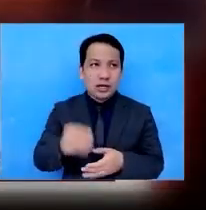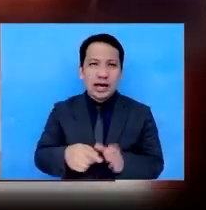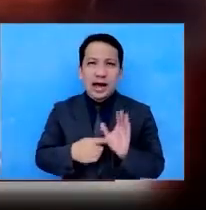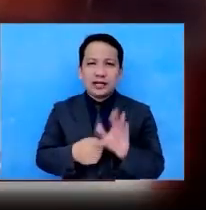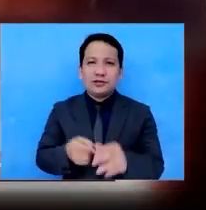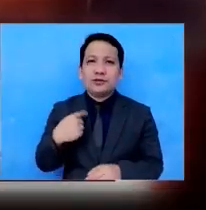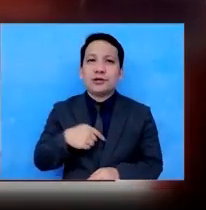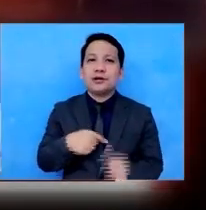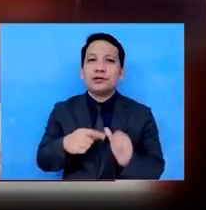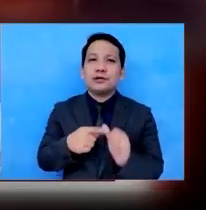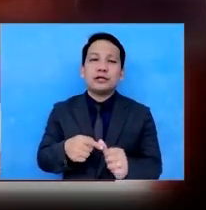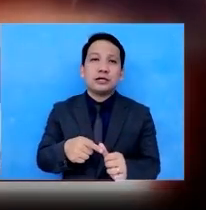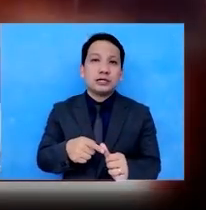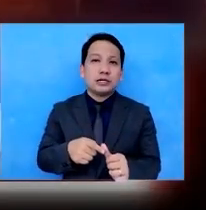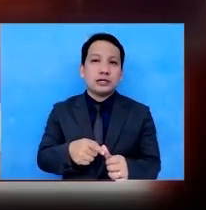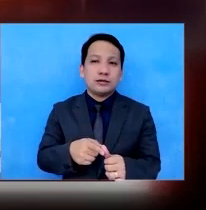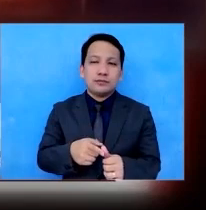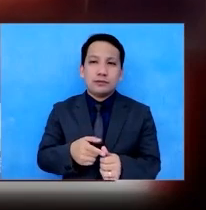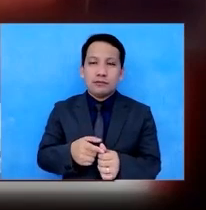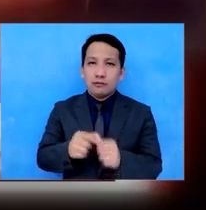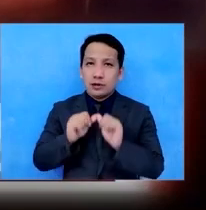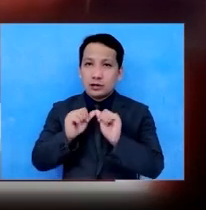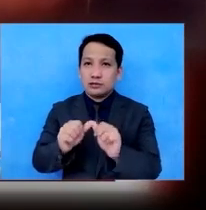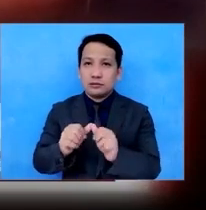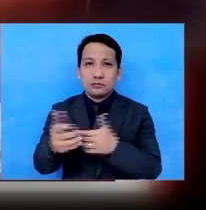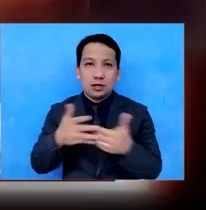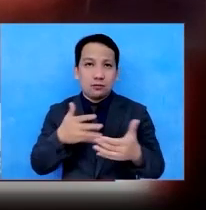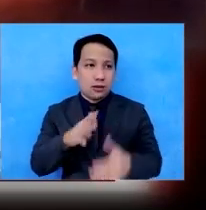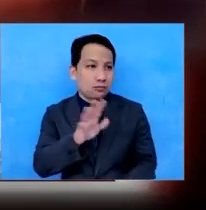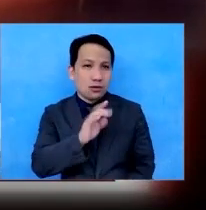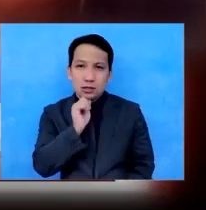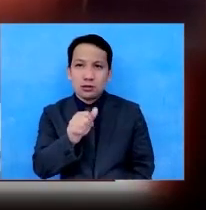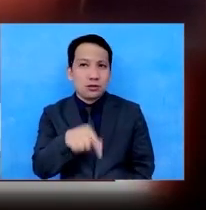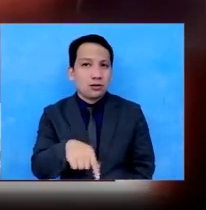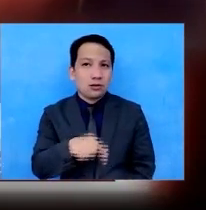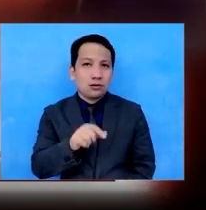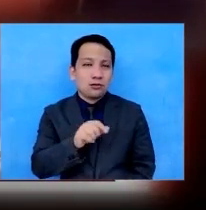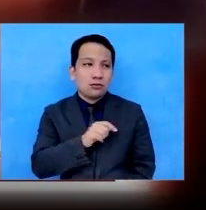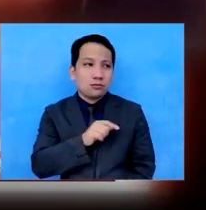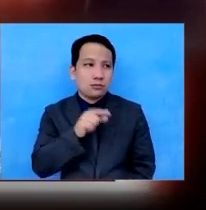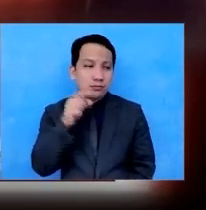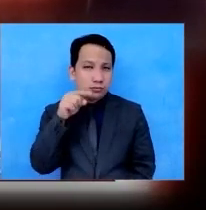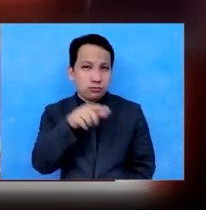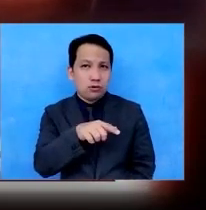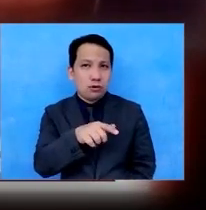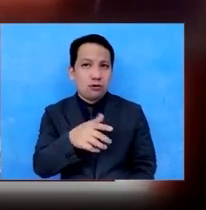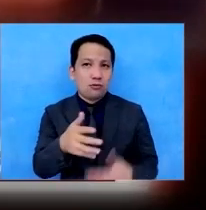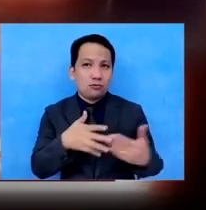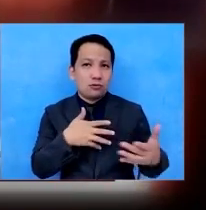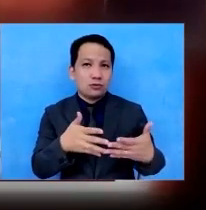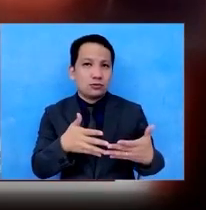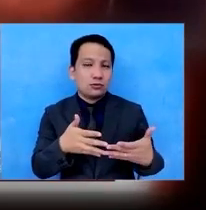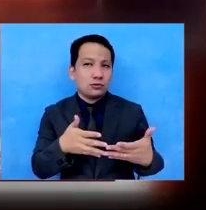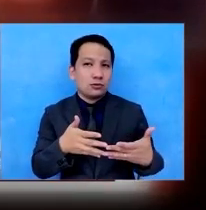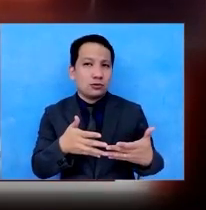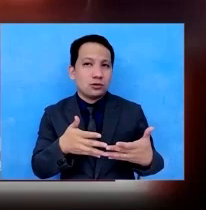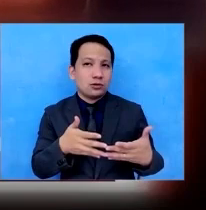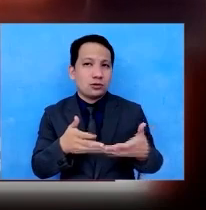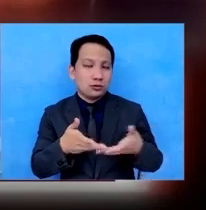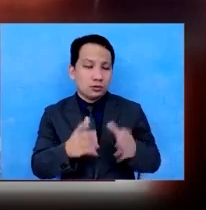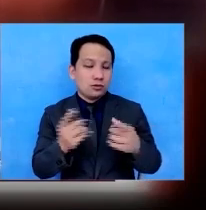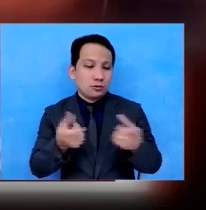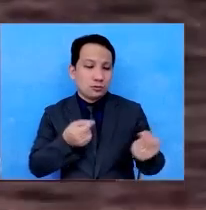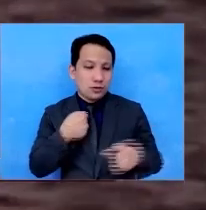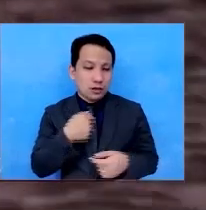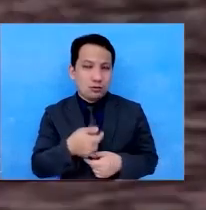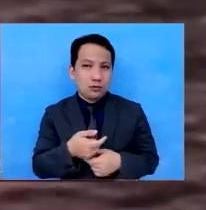Yung ginagamit sa atin hindi barrel, laser. Mm-hmm. Pero yan, nung ginawa natin